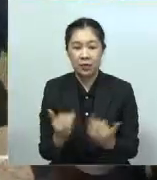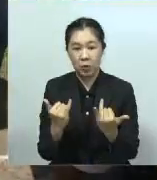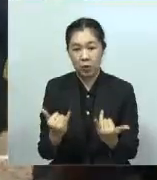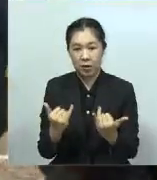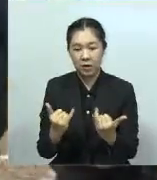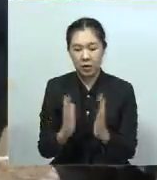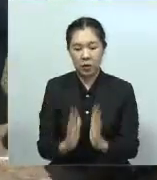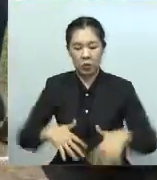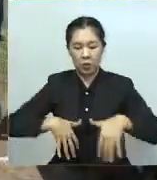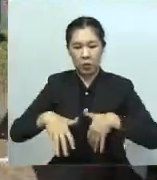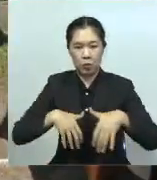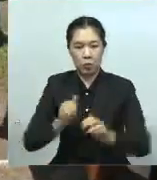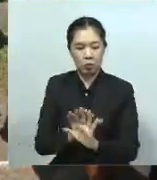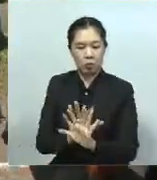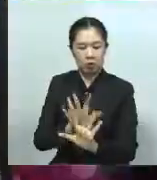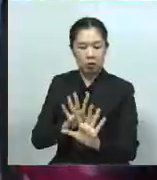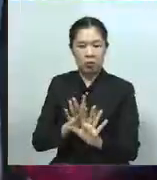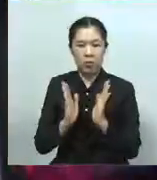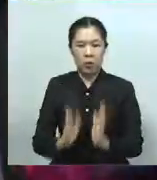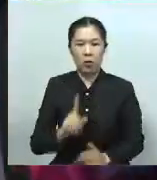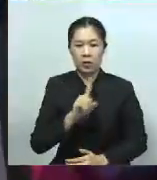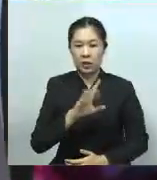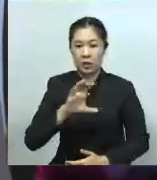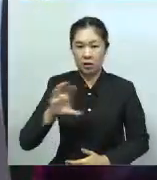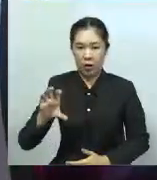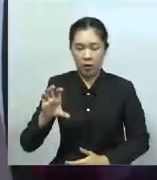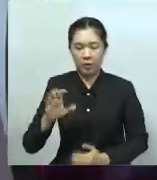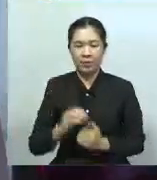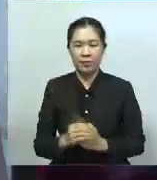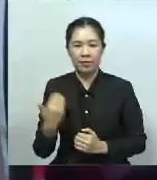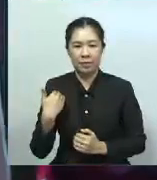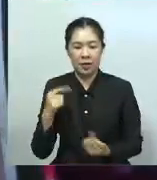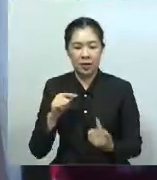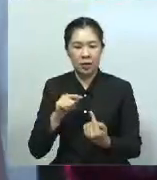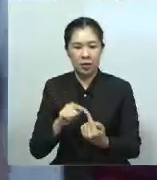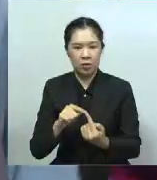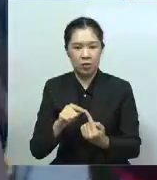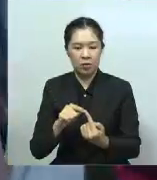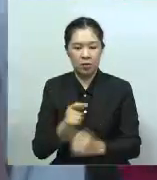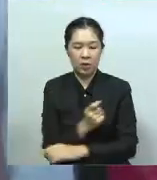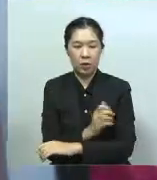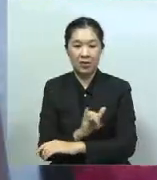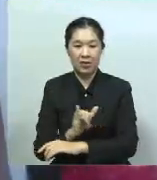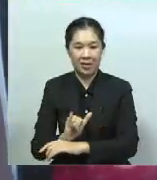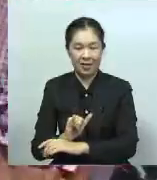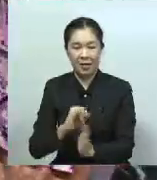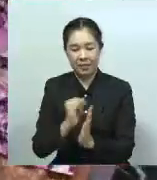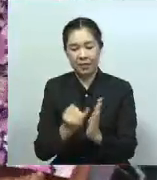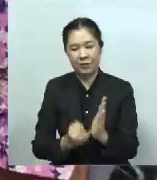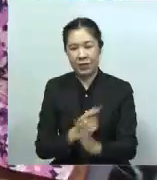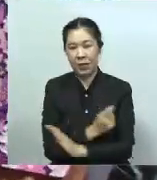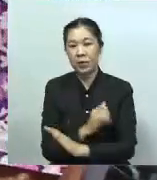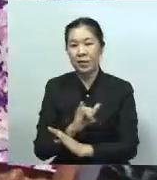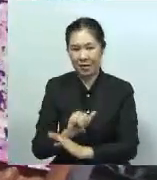ชาวบ้านกว่า100คนนะคะที่เดินทางมาที่พระเนียดคล้องช้างโบราณสถานตำบลสวนพริกอำเภอมนครศรีอยุธยาจังหวัดพระนคร